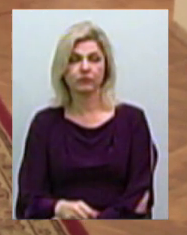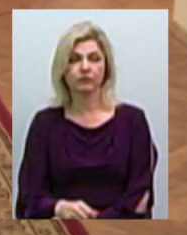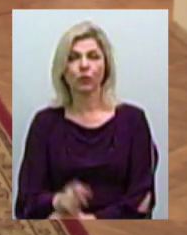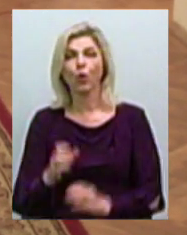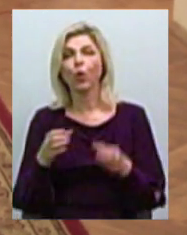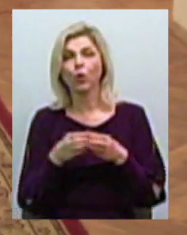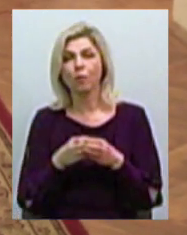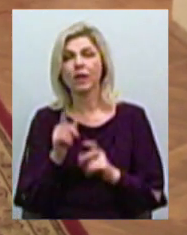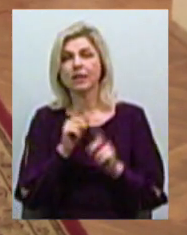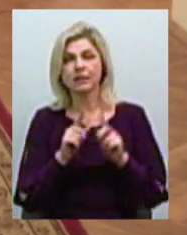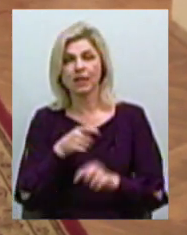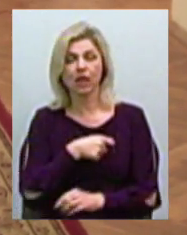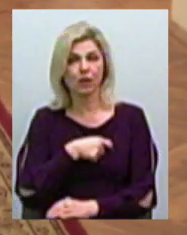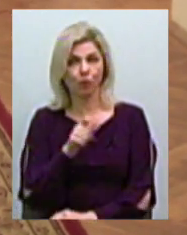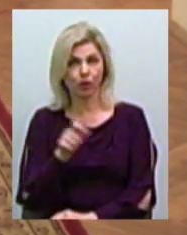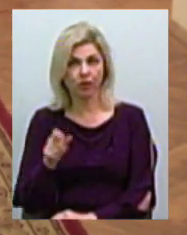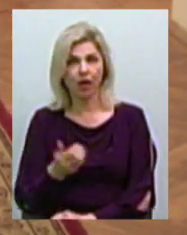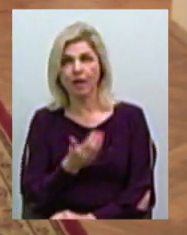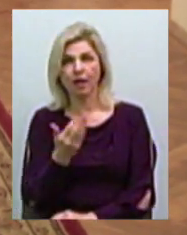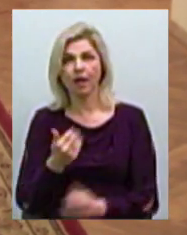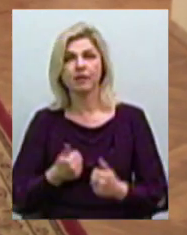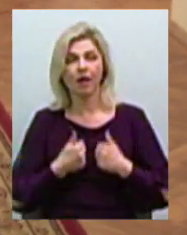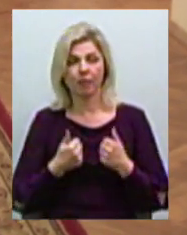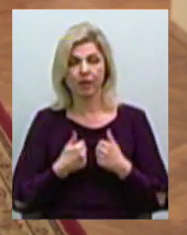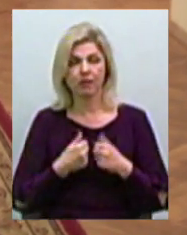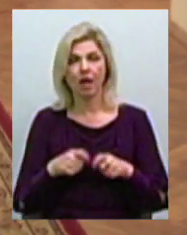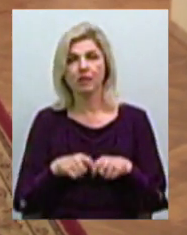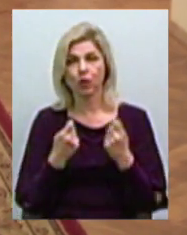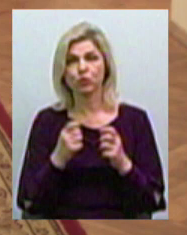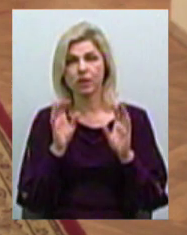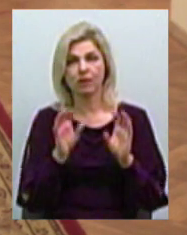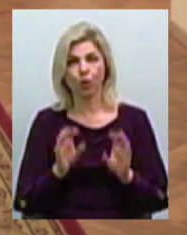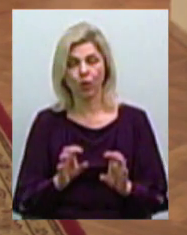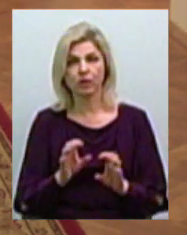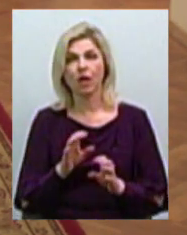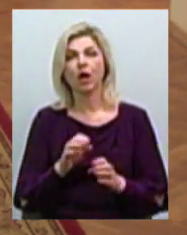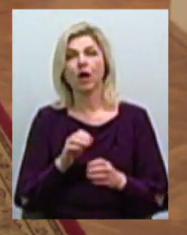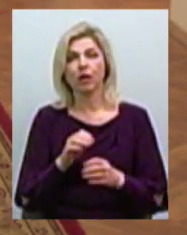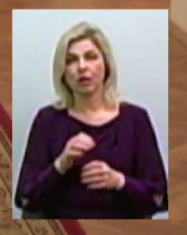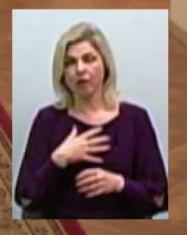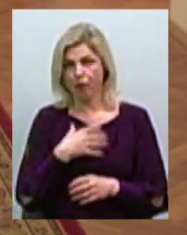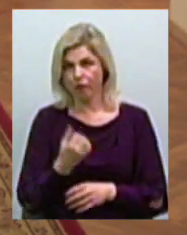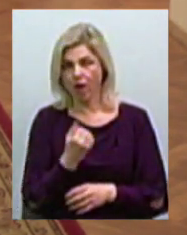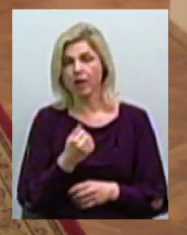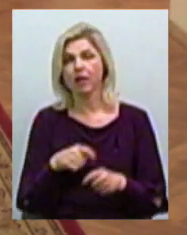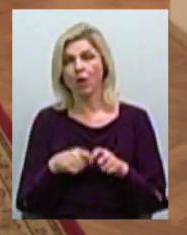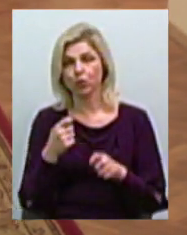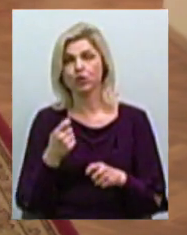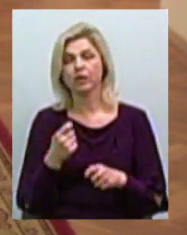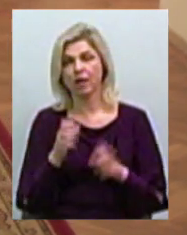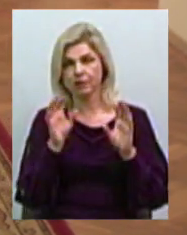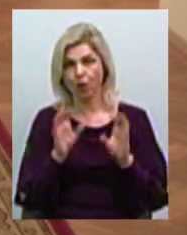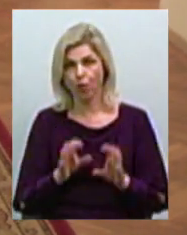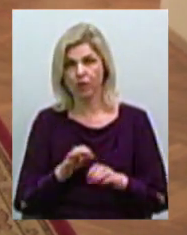засідання депутатів, які намагаються порушення закону, зухвали порушення закону,